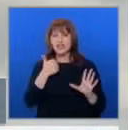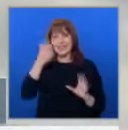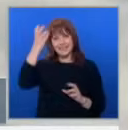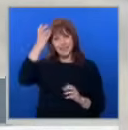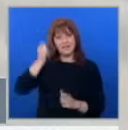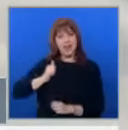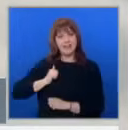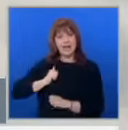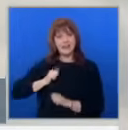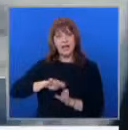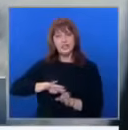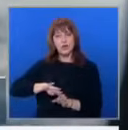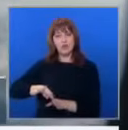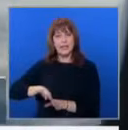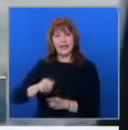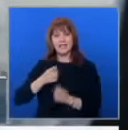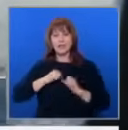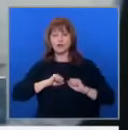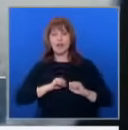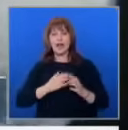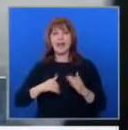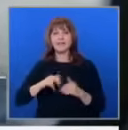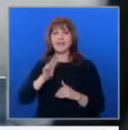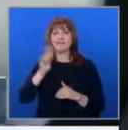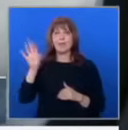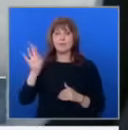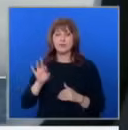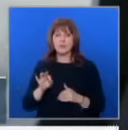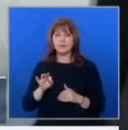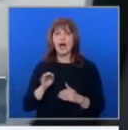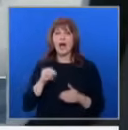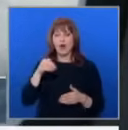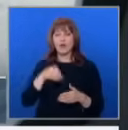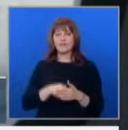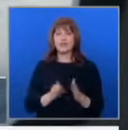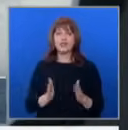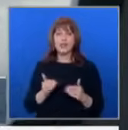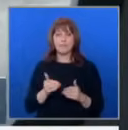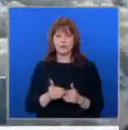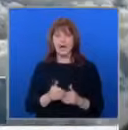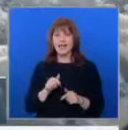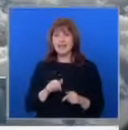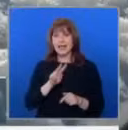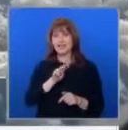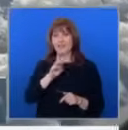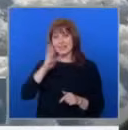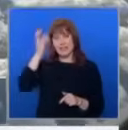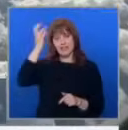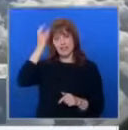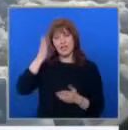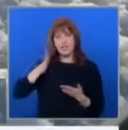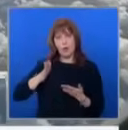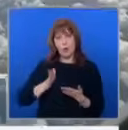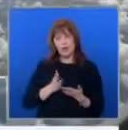от НАТО са отделяли за отбрана над 2% от брутния си вътрешен продукт. А сега 23 страни са